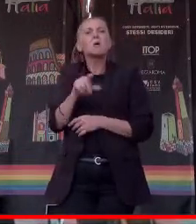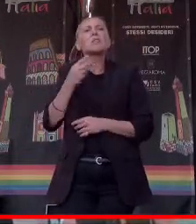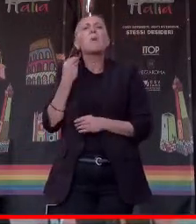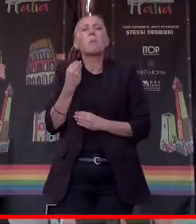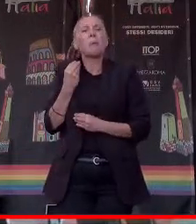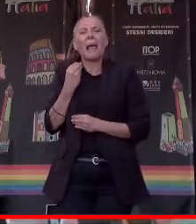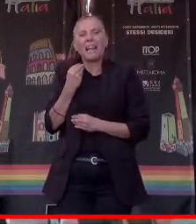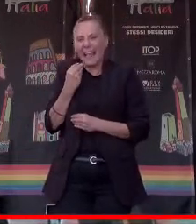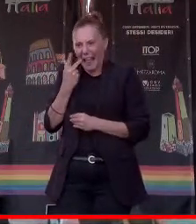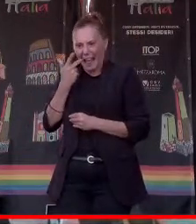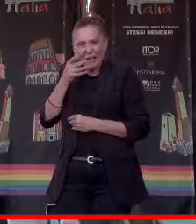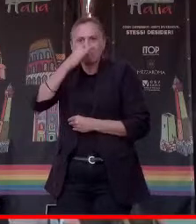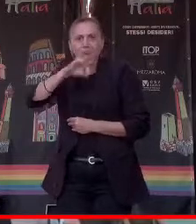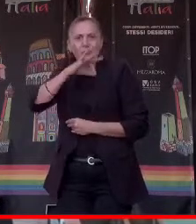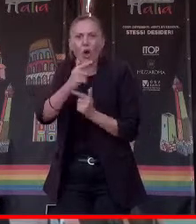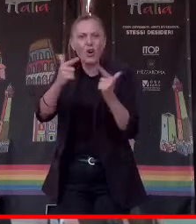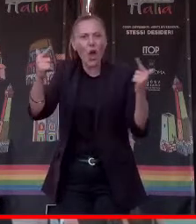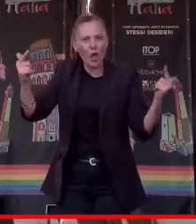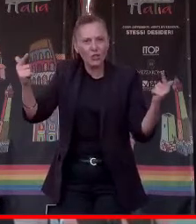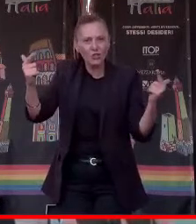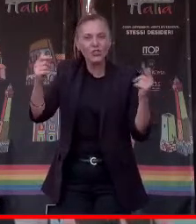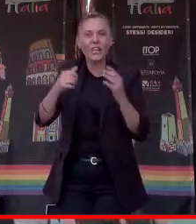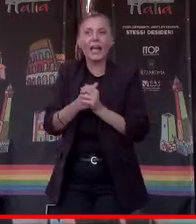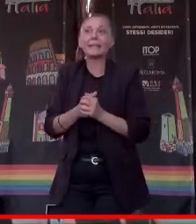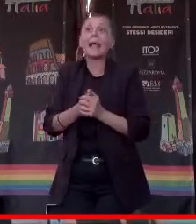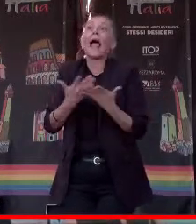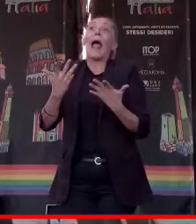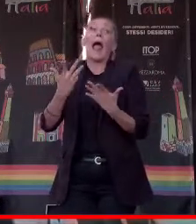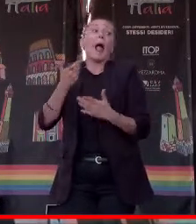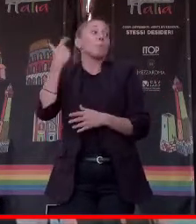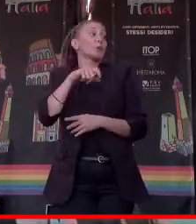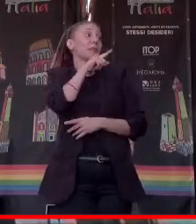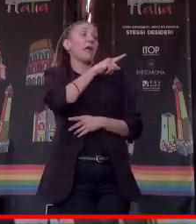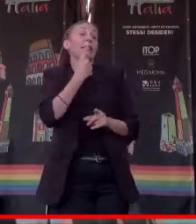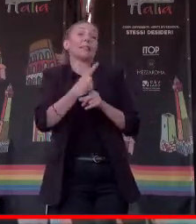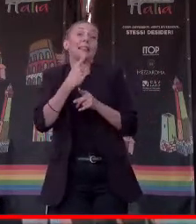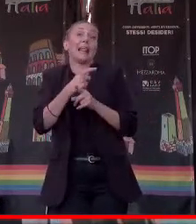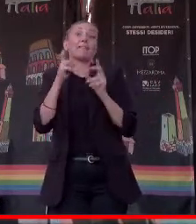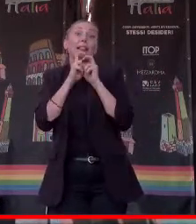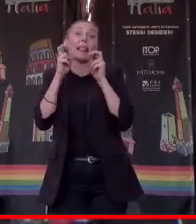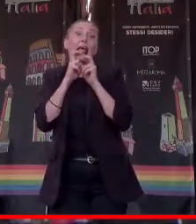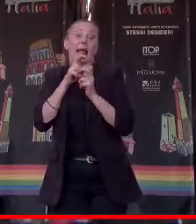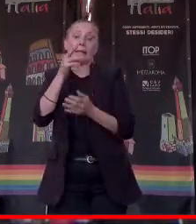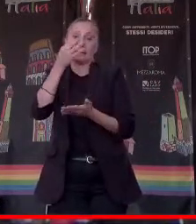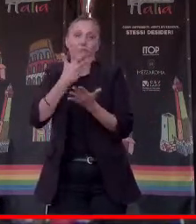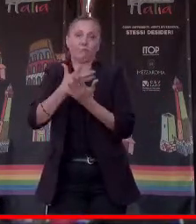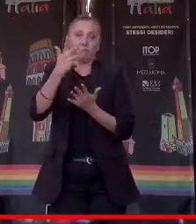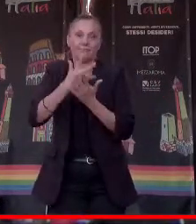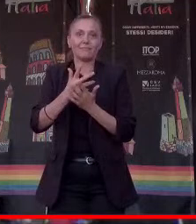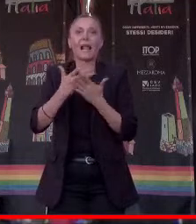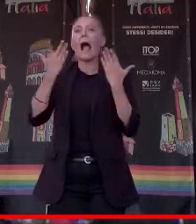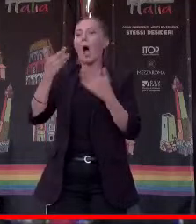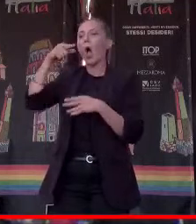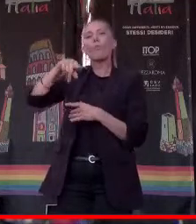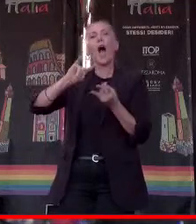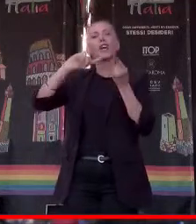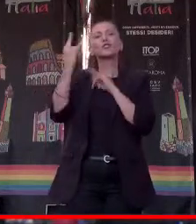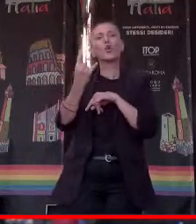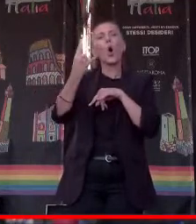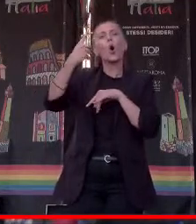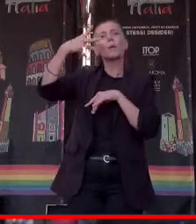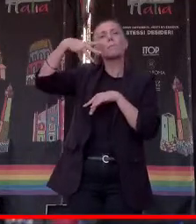per te, era per farla fare alla capacità dialettica del politico di turno. Allora, qua siamo a Tormarancio, stiamo